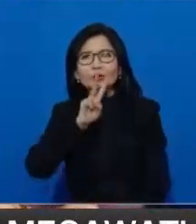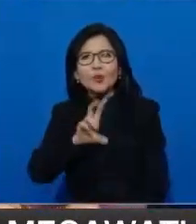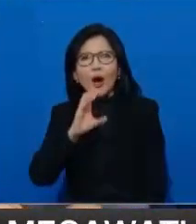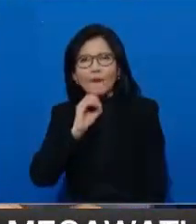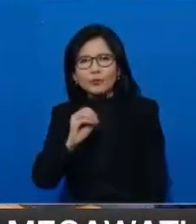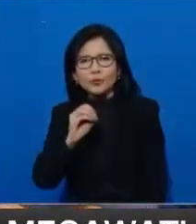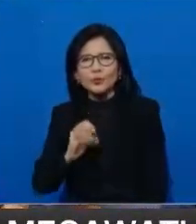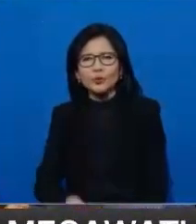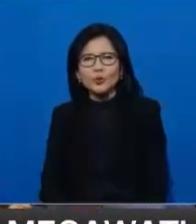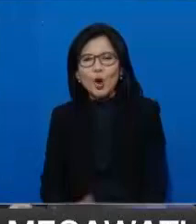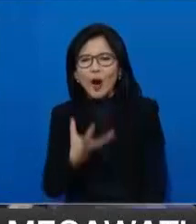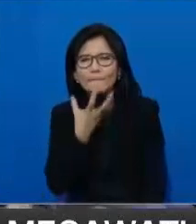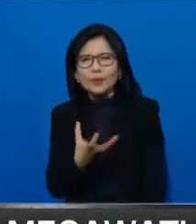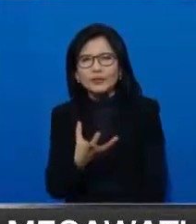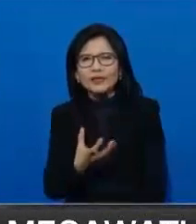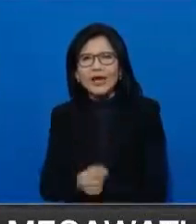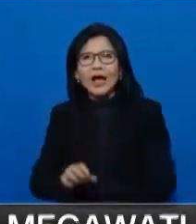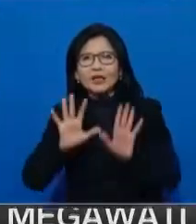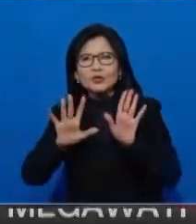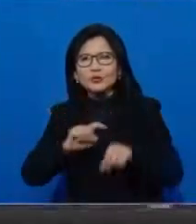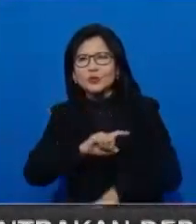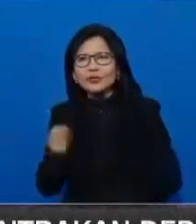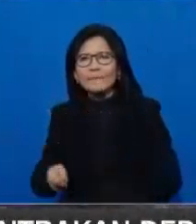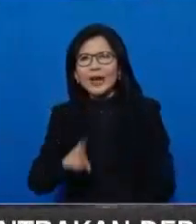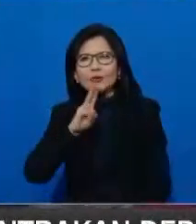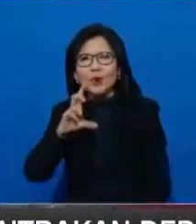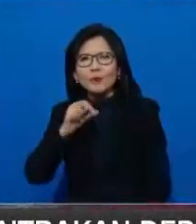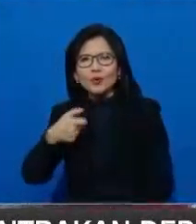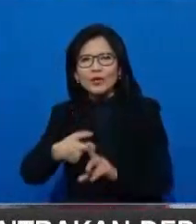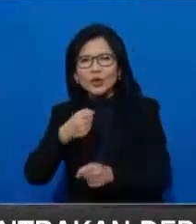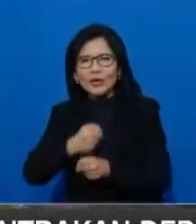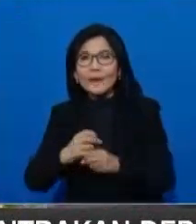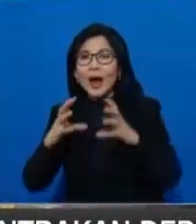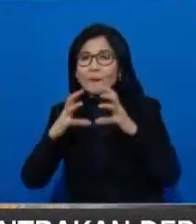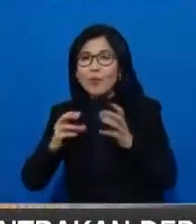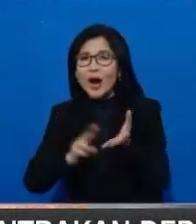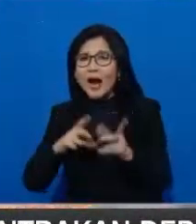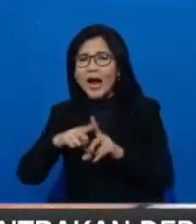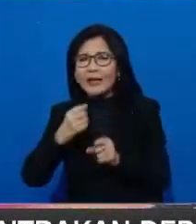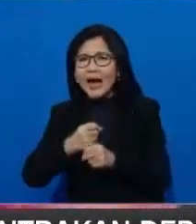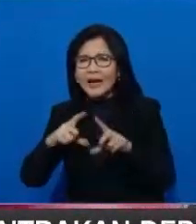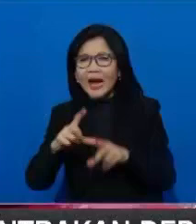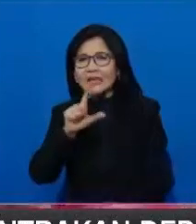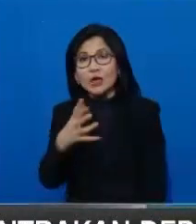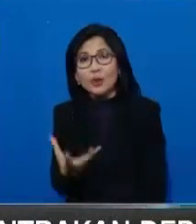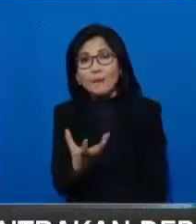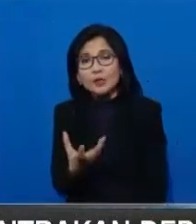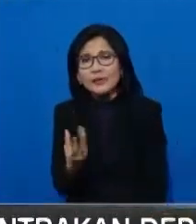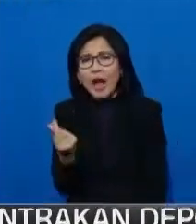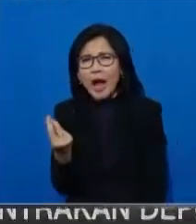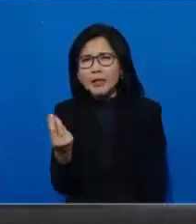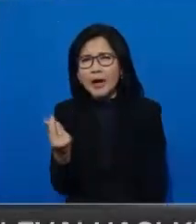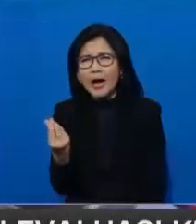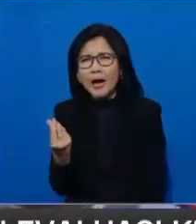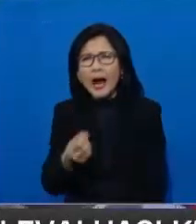goreng buah naga dan menghabiskan 10 sampai 20 kg buah naga. Satu porsi nasi goreng buah naga dibanderol seharga